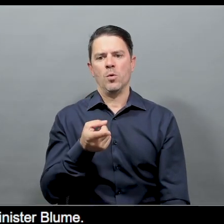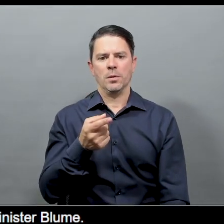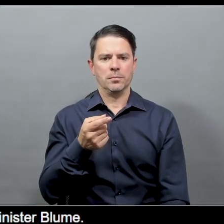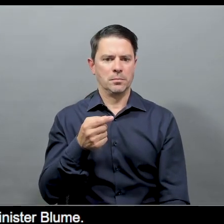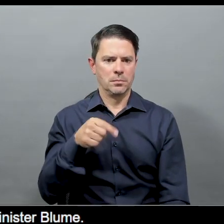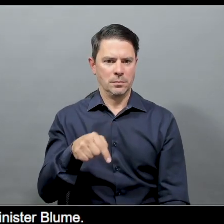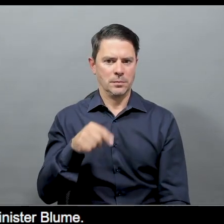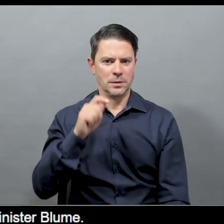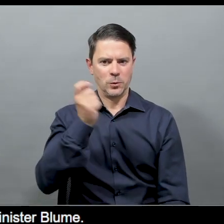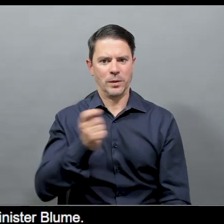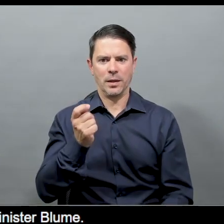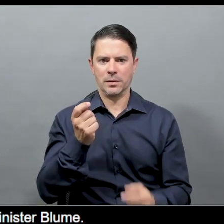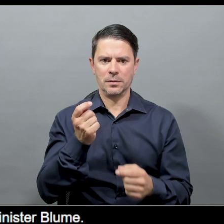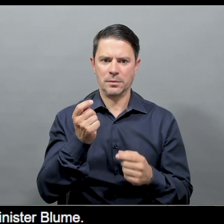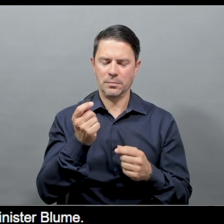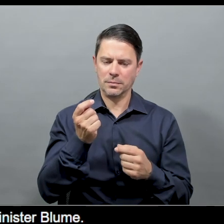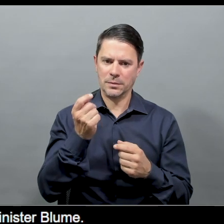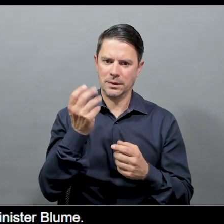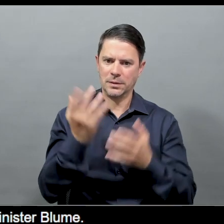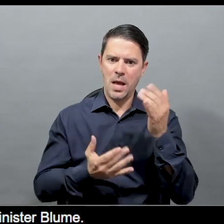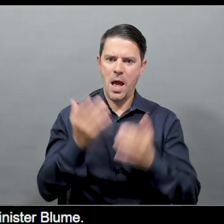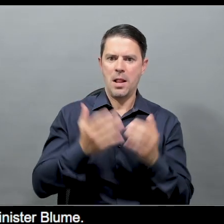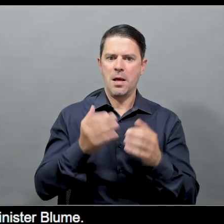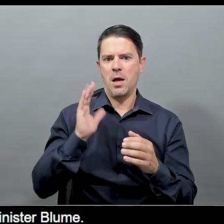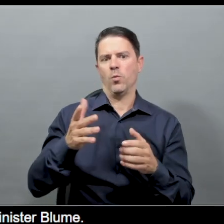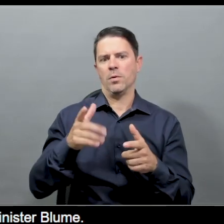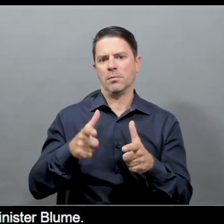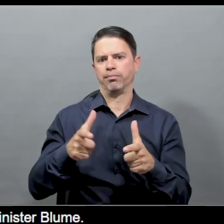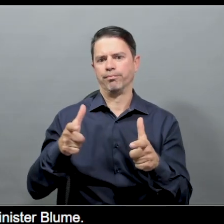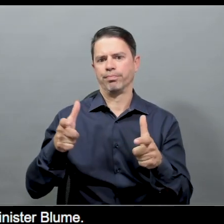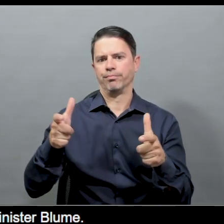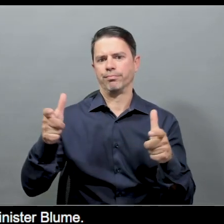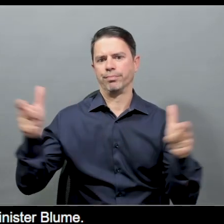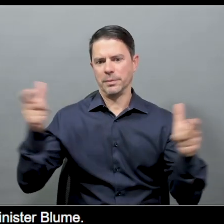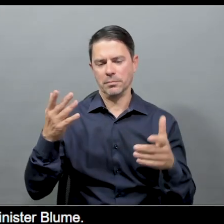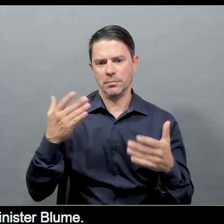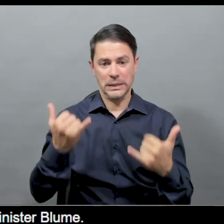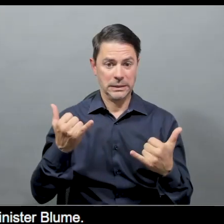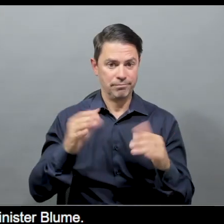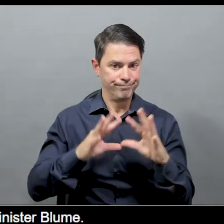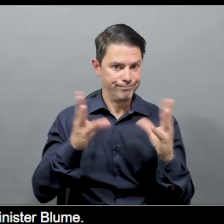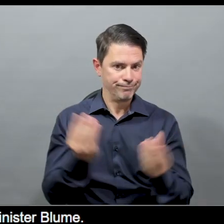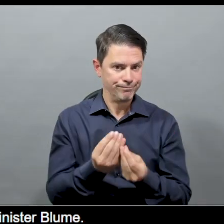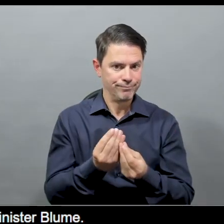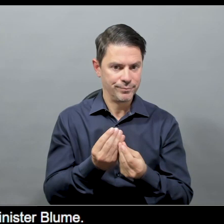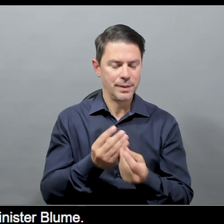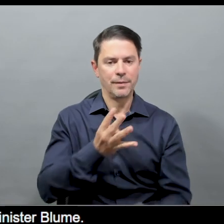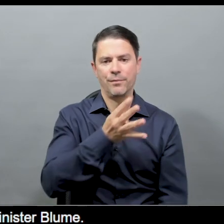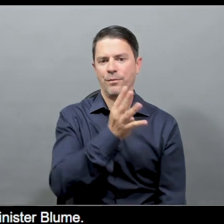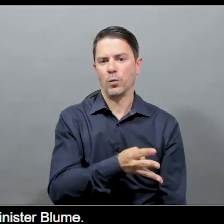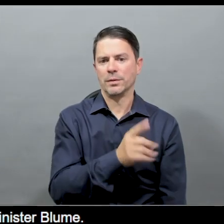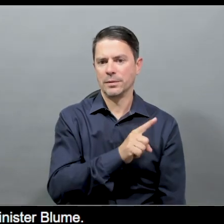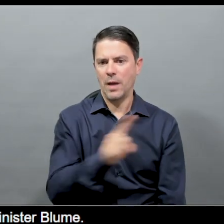Studierendenzahl in Bayern. Das heißt, wir sind vor zehn Jahren von 280.000 Studierenden auf heute fast 400.000